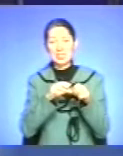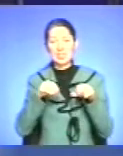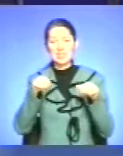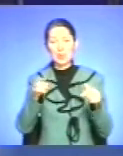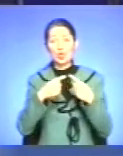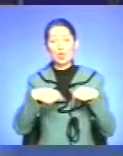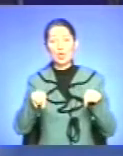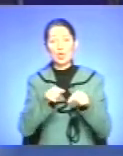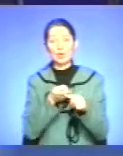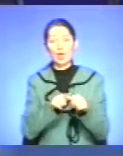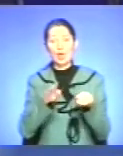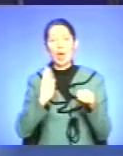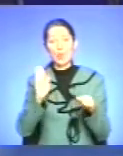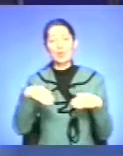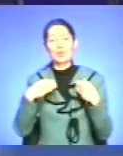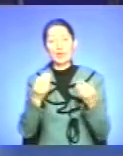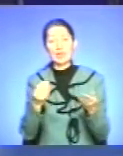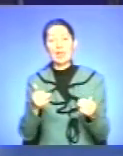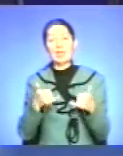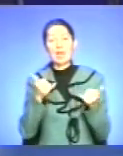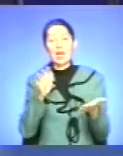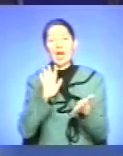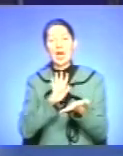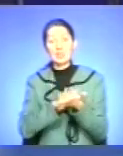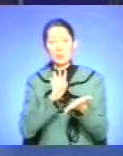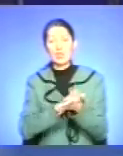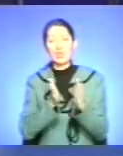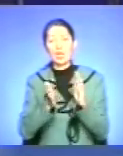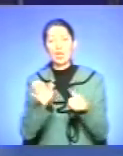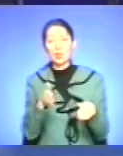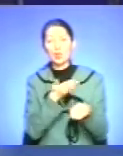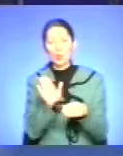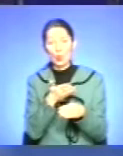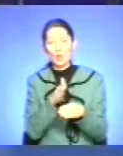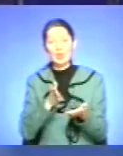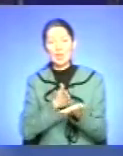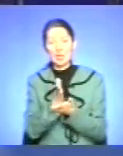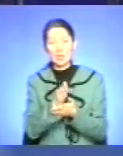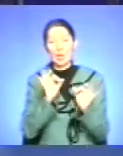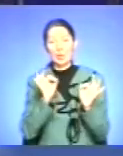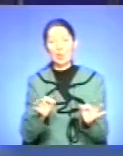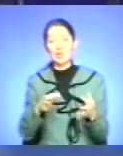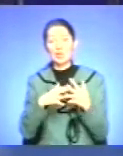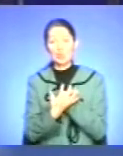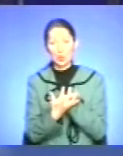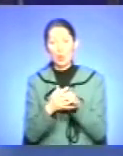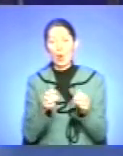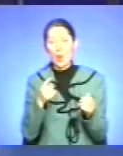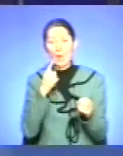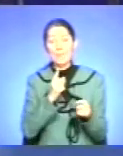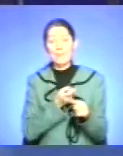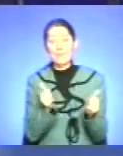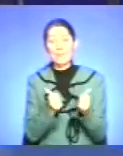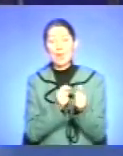яка буде відведена під сміттєсортувальну лінію. Правда, населений пункт, біля якого буде ділянка, поки ще не